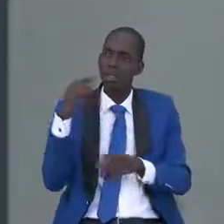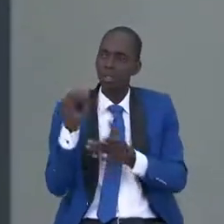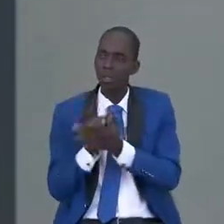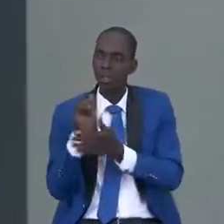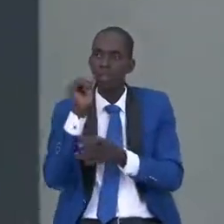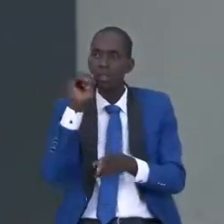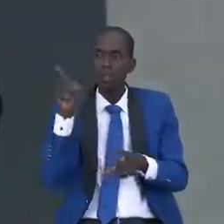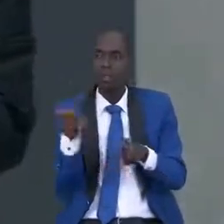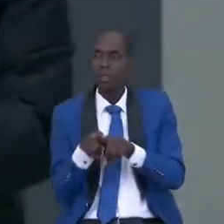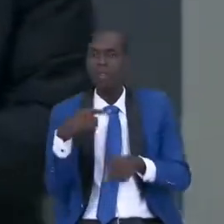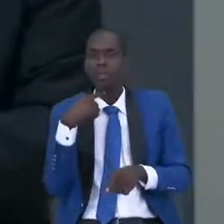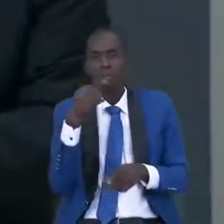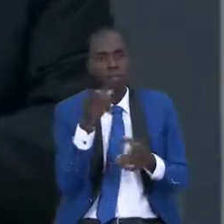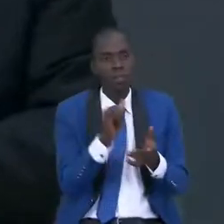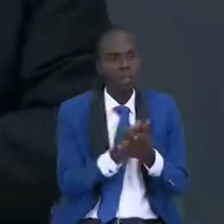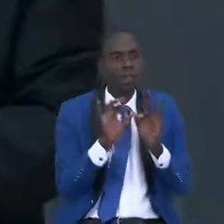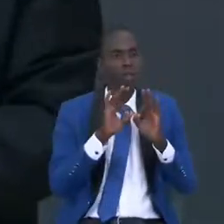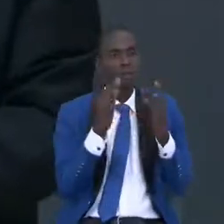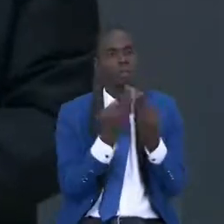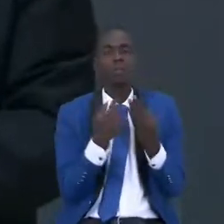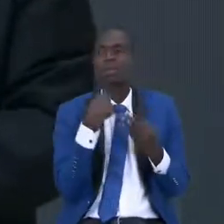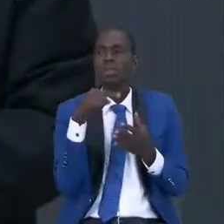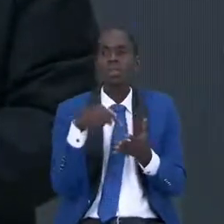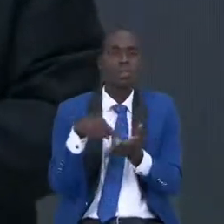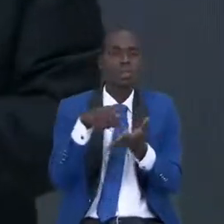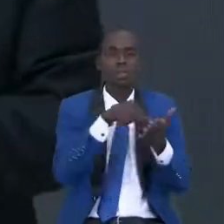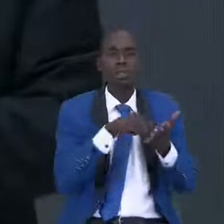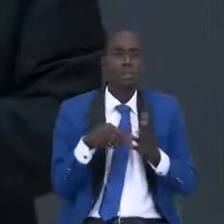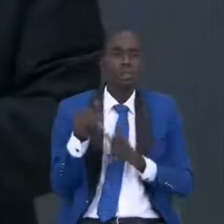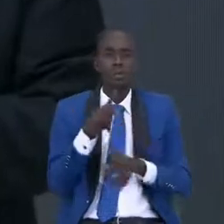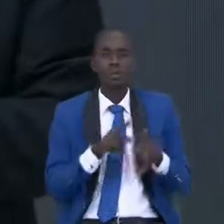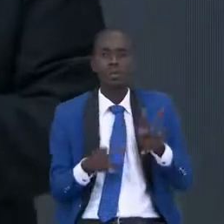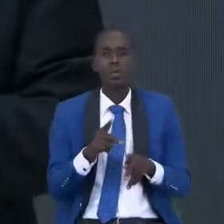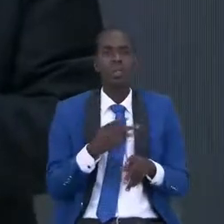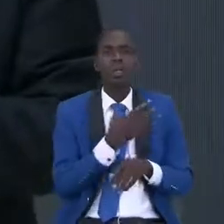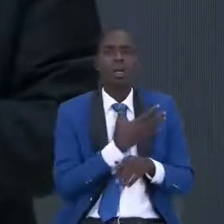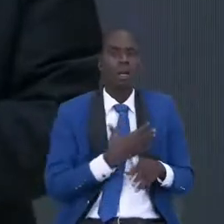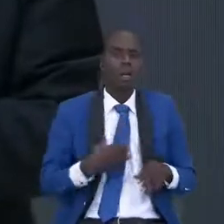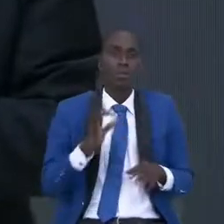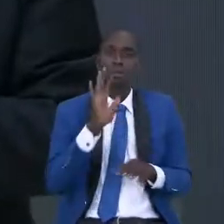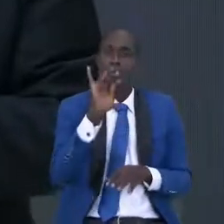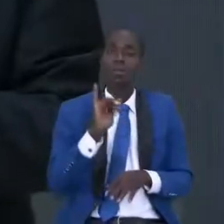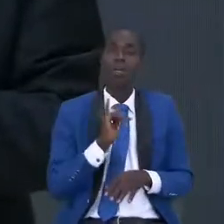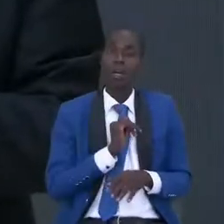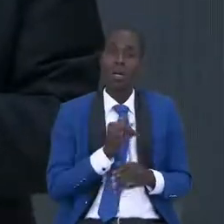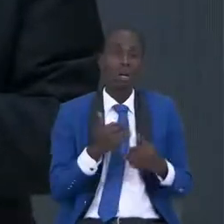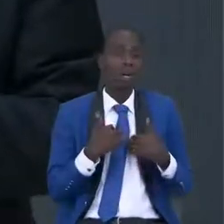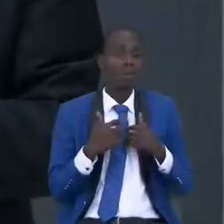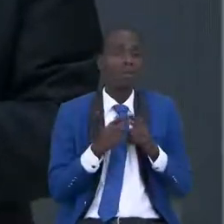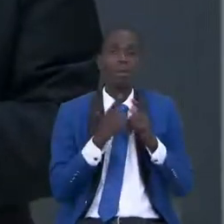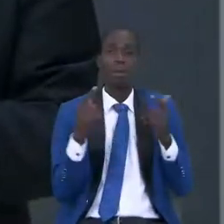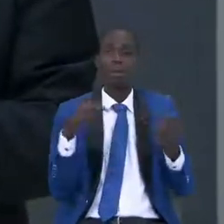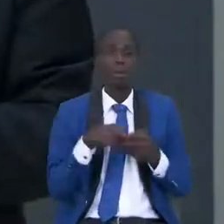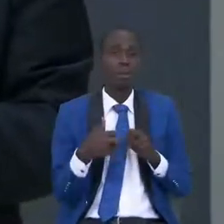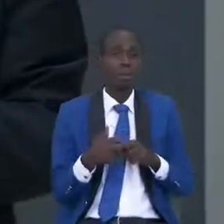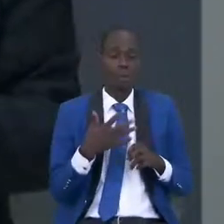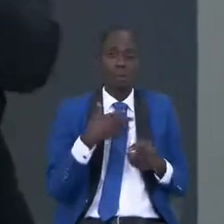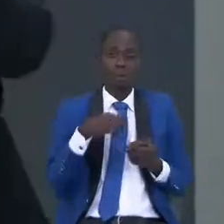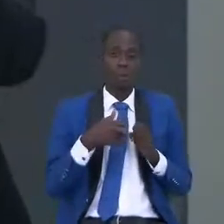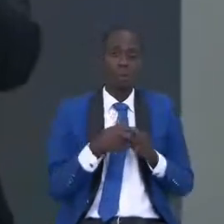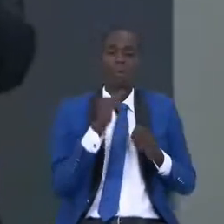famille, nous parlons à tel problème. Et plus nous envoyons des messages SMS. Oh, je veux que tu saches que j'ai une montagne. Et la montagne prend